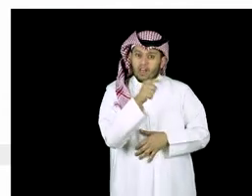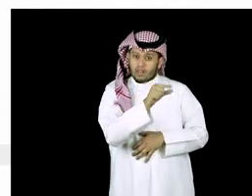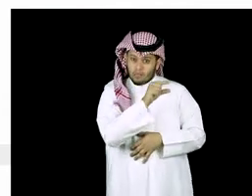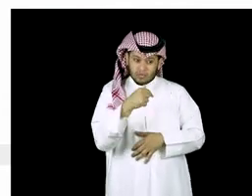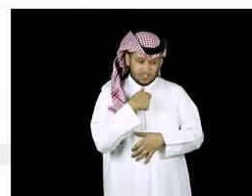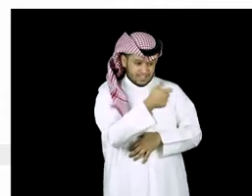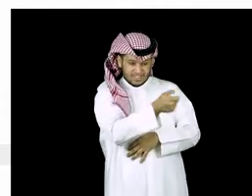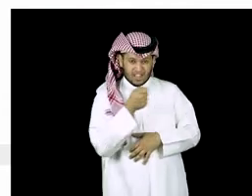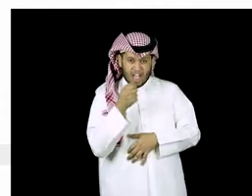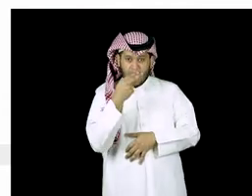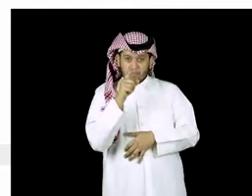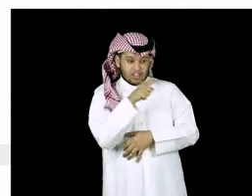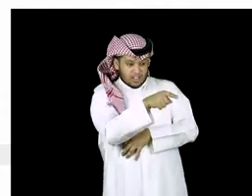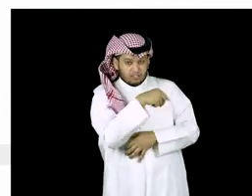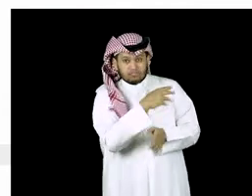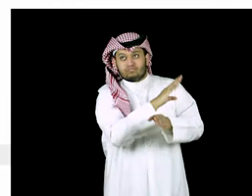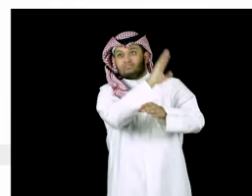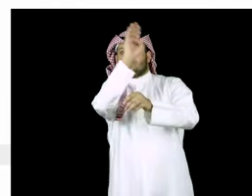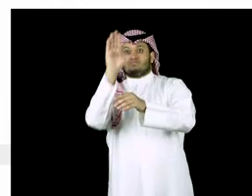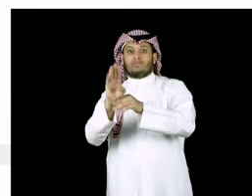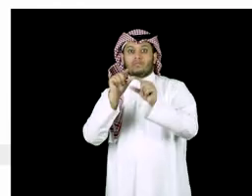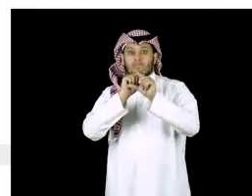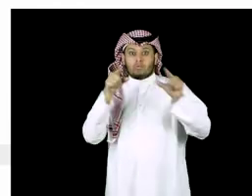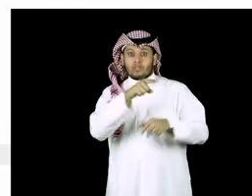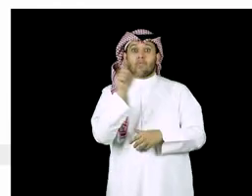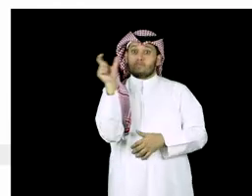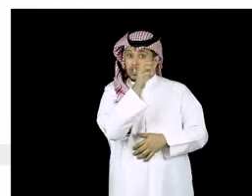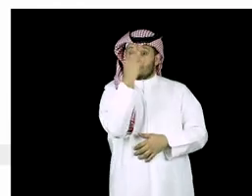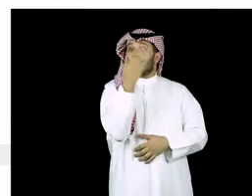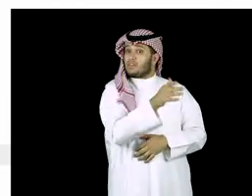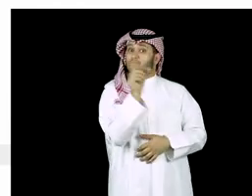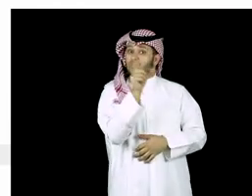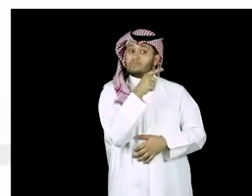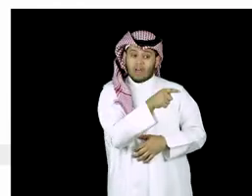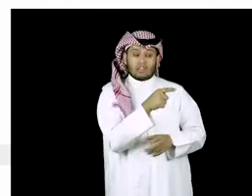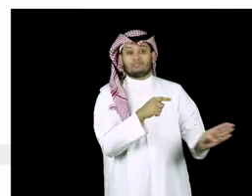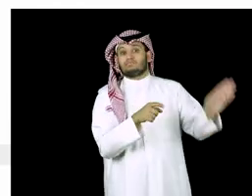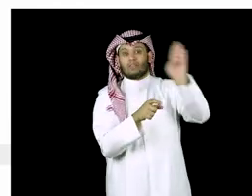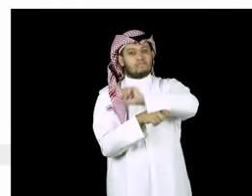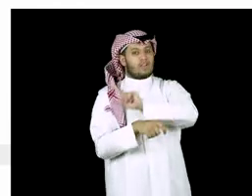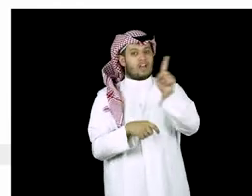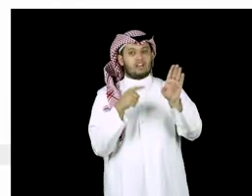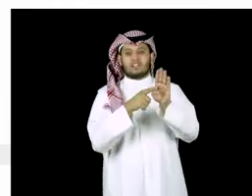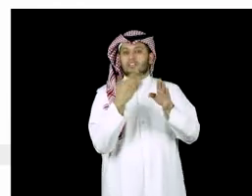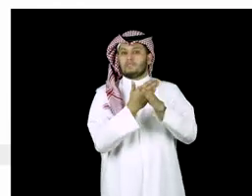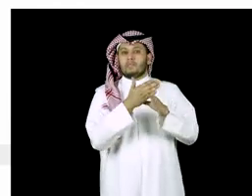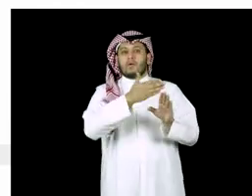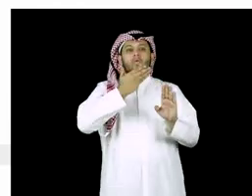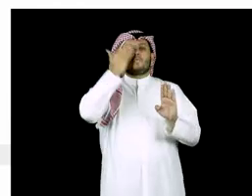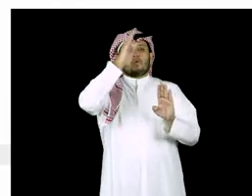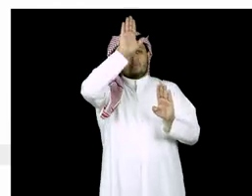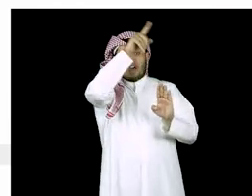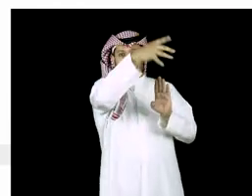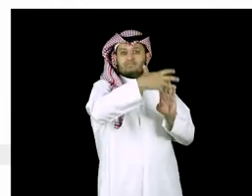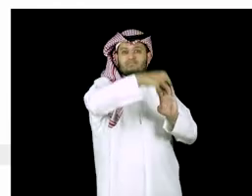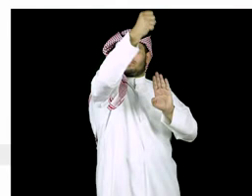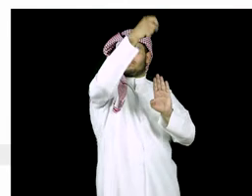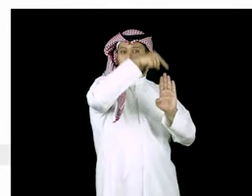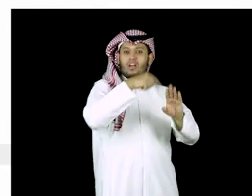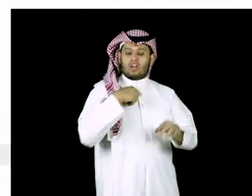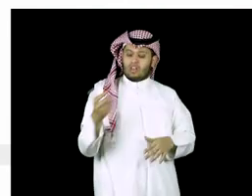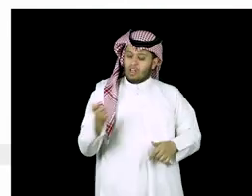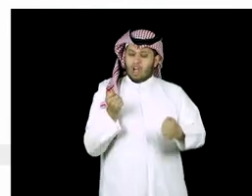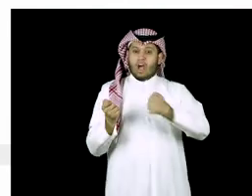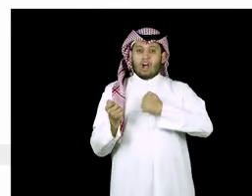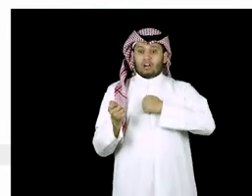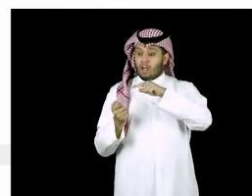الرقيق رئيسا ولو كان مسلما، لأن الرقيق ملكا لسيده، فلا يصلح أن